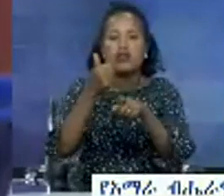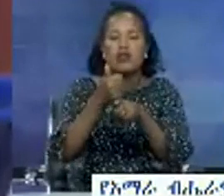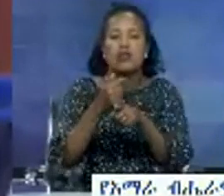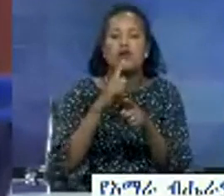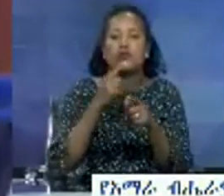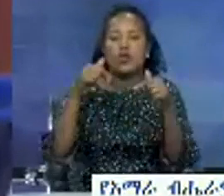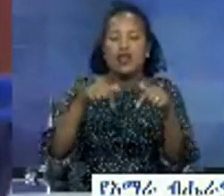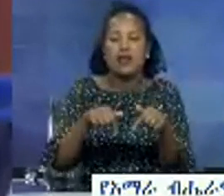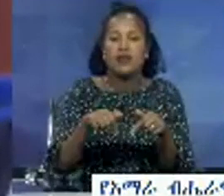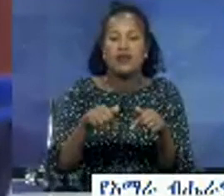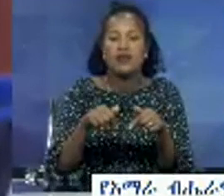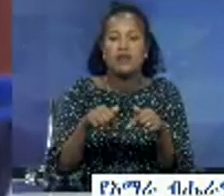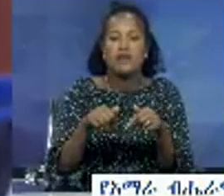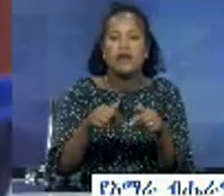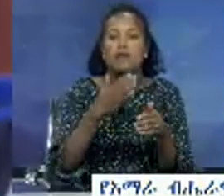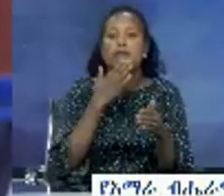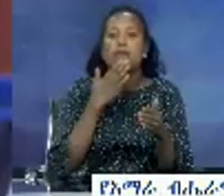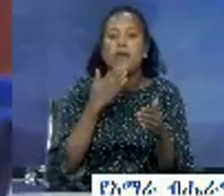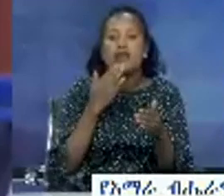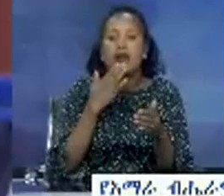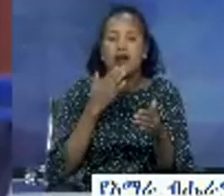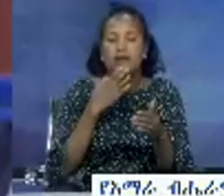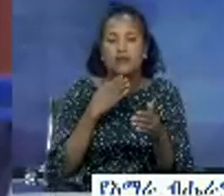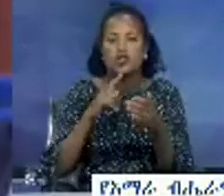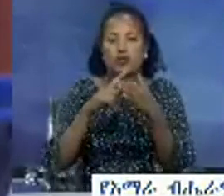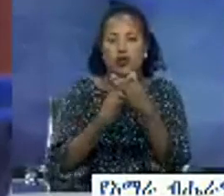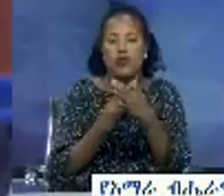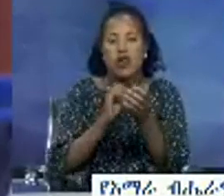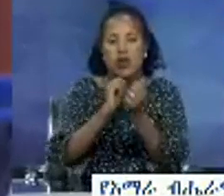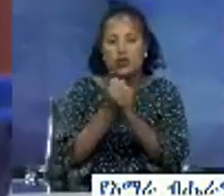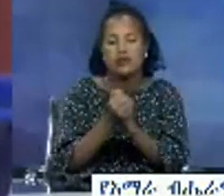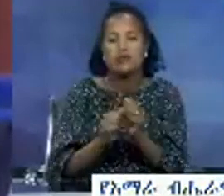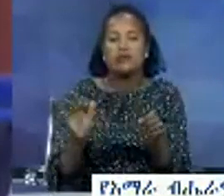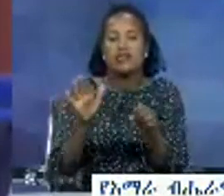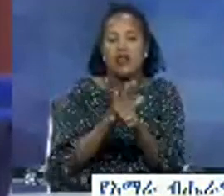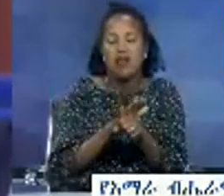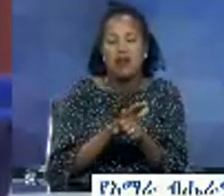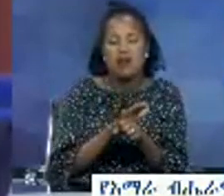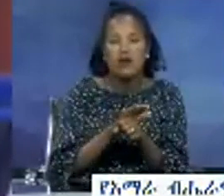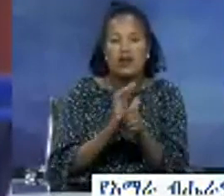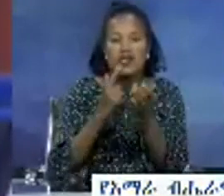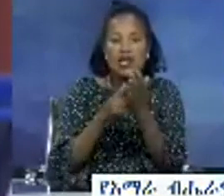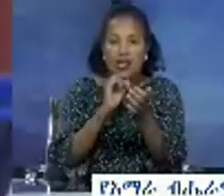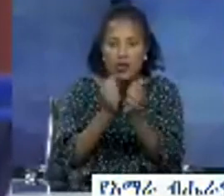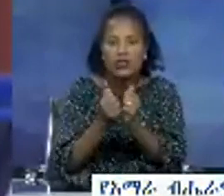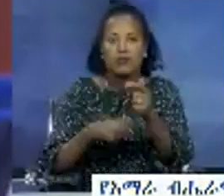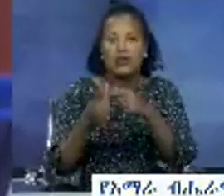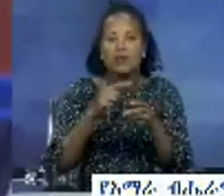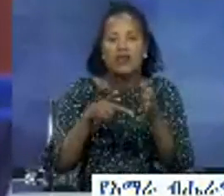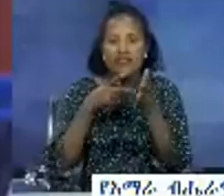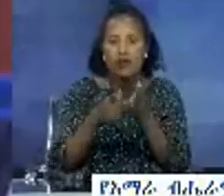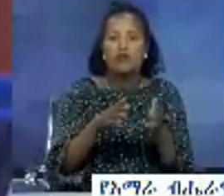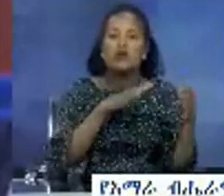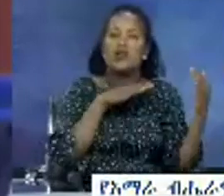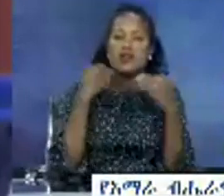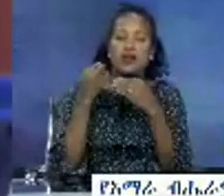ዛሬ ማጣጣም ለጀመርነው ለውጥ በቅተናል። ይህ ለውጥ እንዲመጣ በተከፈለው መስዋዕትና